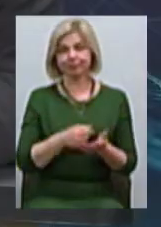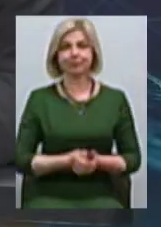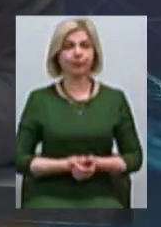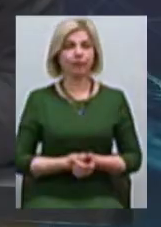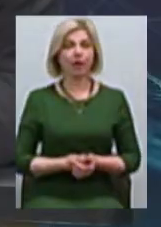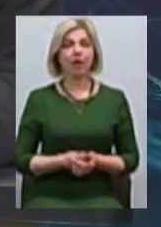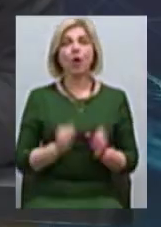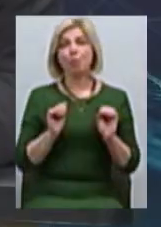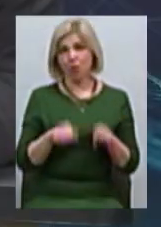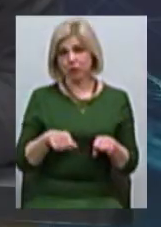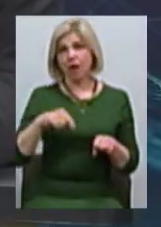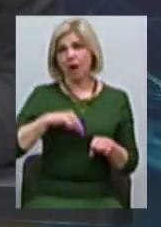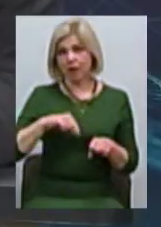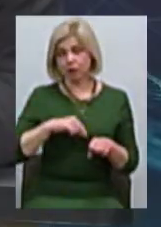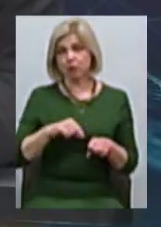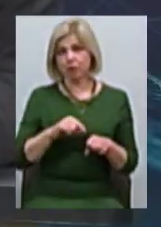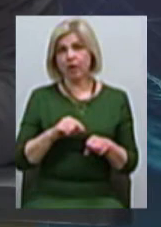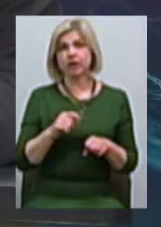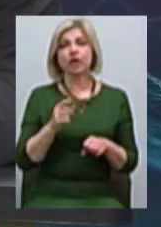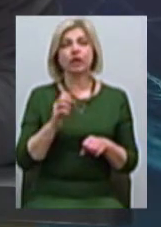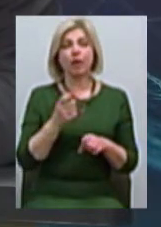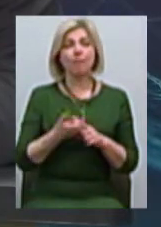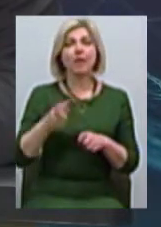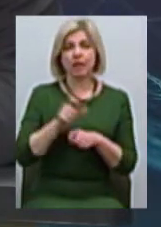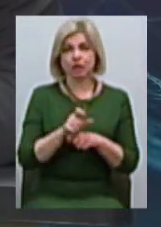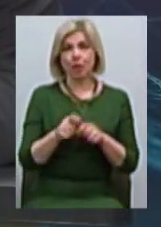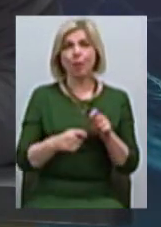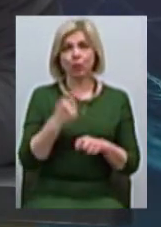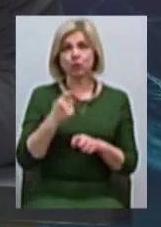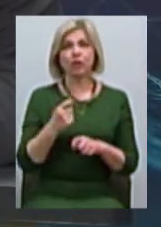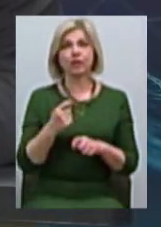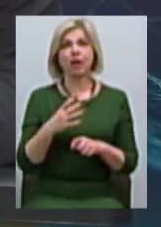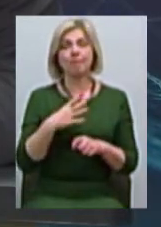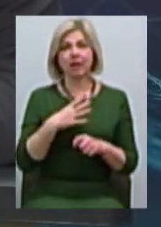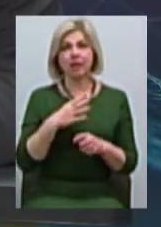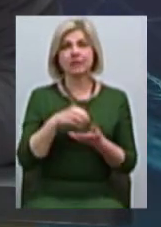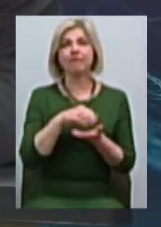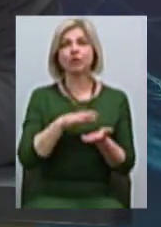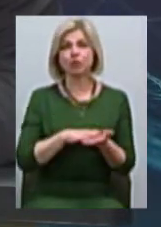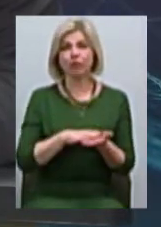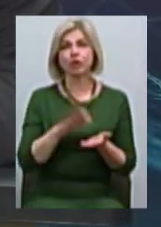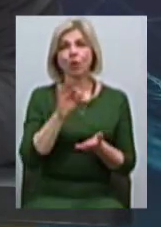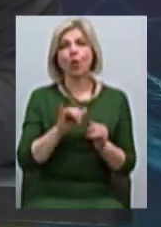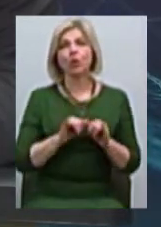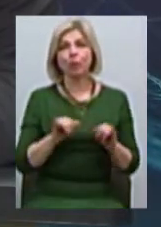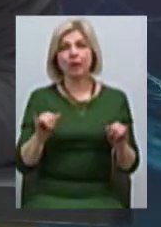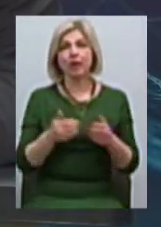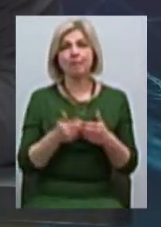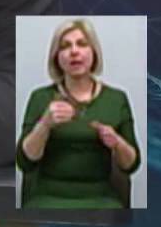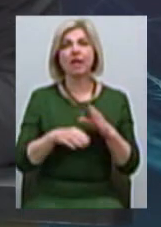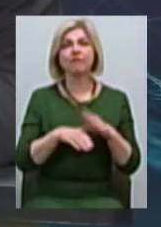можна характеризувати, що найбільшість порушень все ж таки було зафіксовано щодо розповсюдження